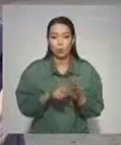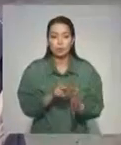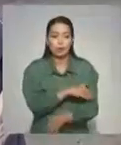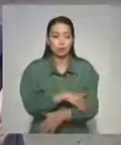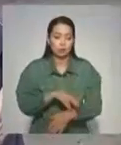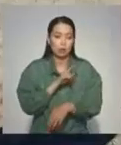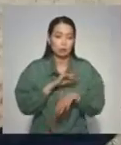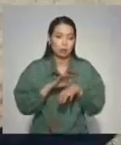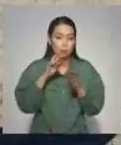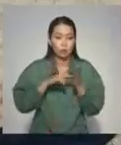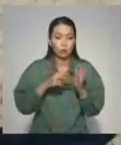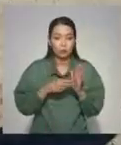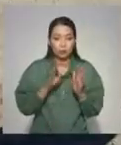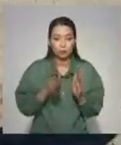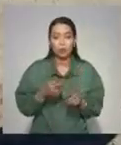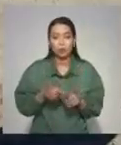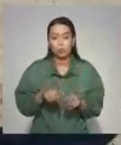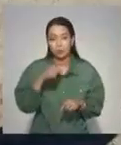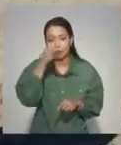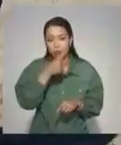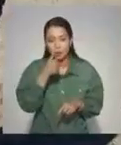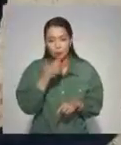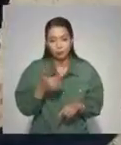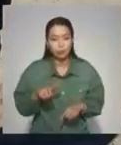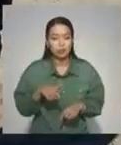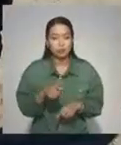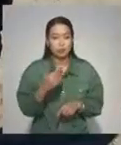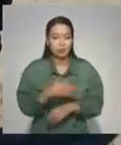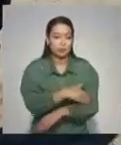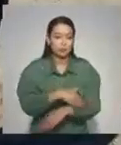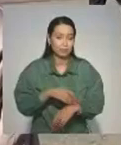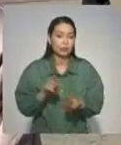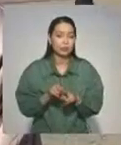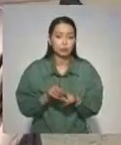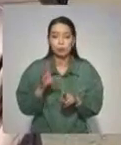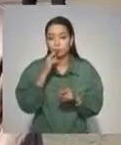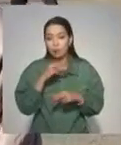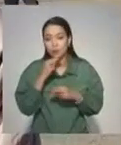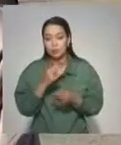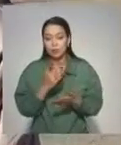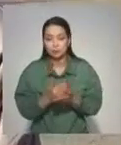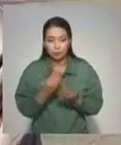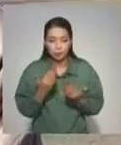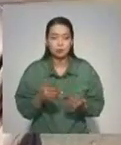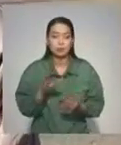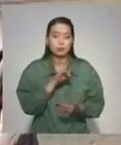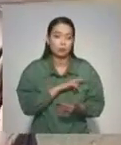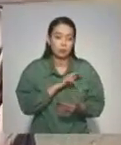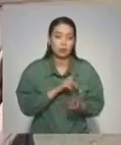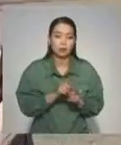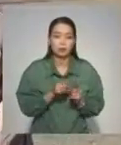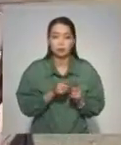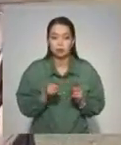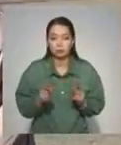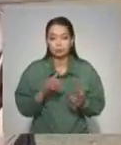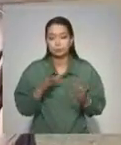жүргізу жоспарланып отыр. Және осы жылы жер үй секторындағы көшелерге де назар бөлініп жатыр. Орташа жөндеу жұмыстары Жұмысшы кентіндегі